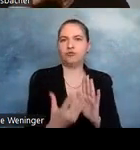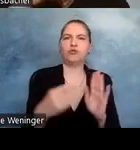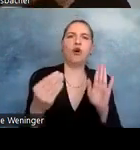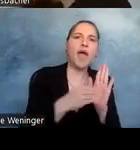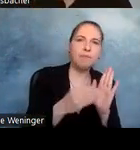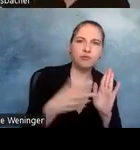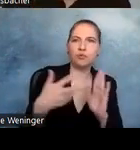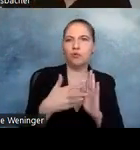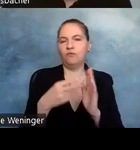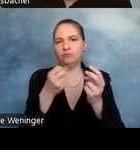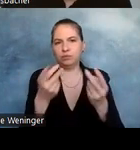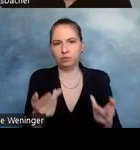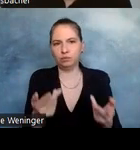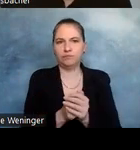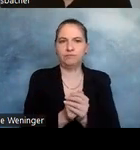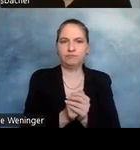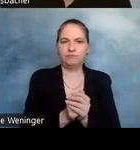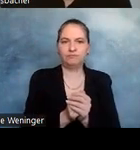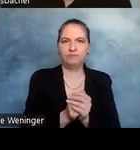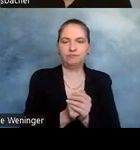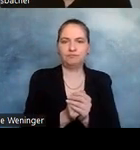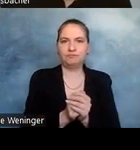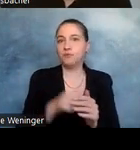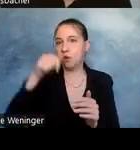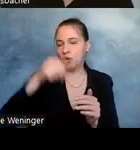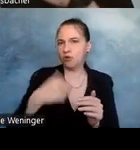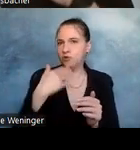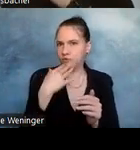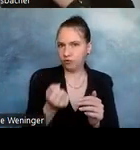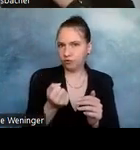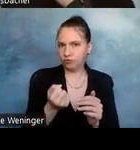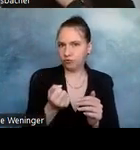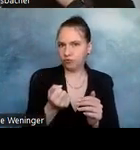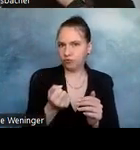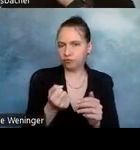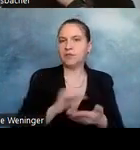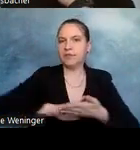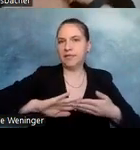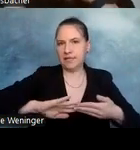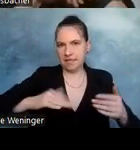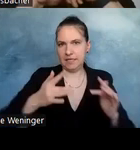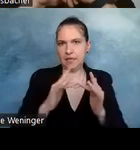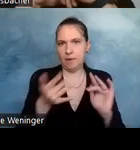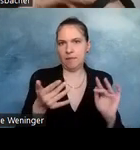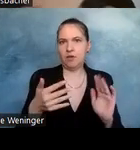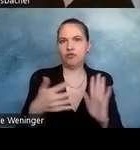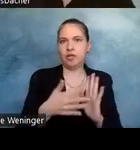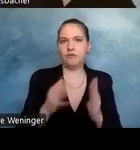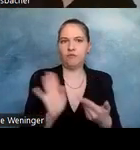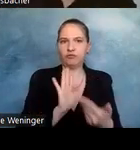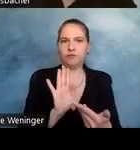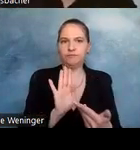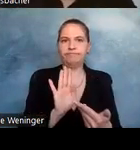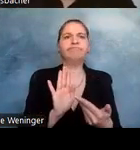unter anderem. Genau, und will heute mal den Easy Web Check vorstellen. Was sind da die